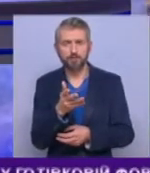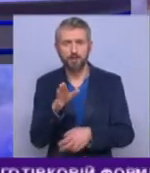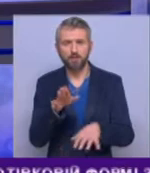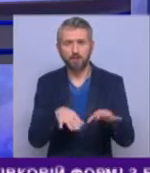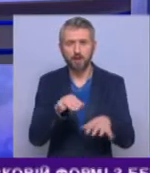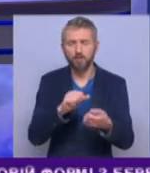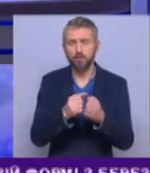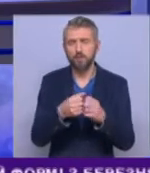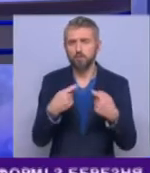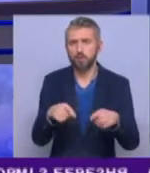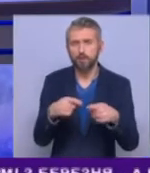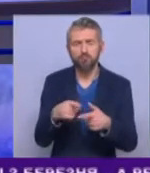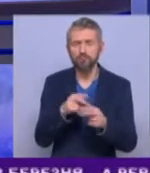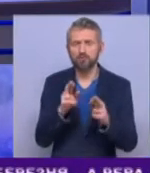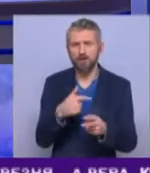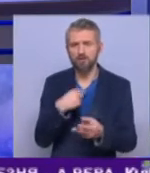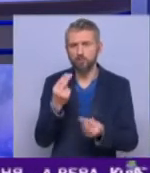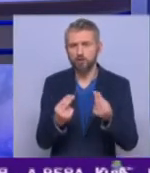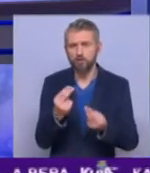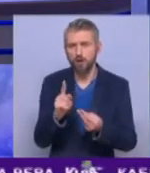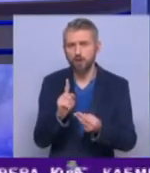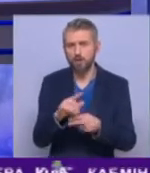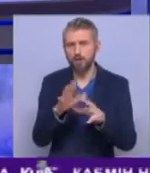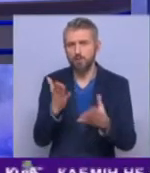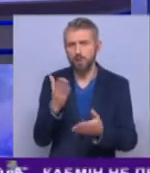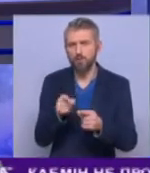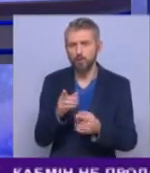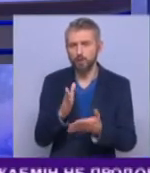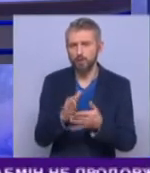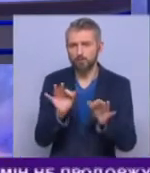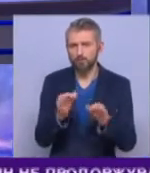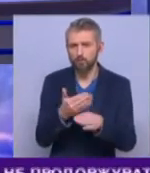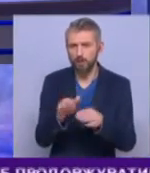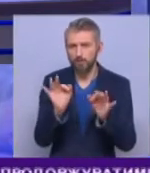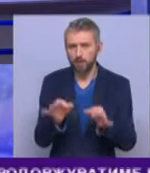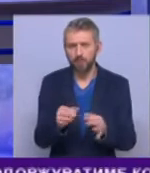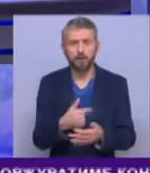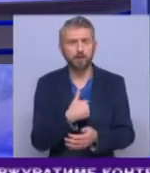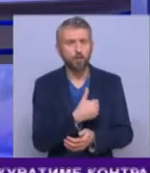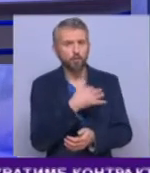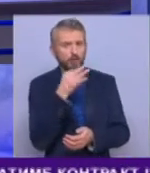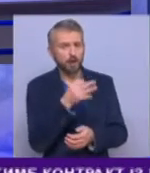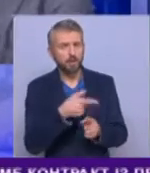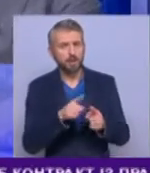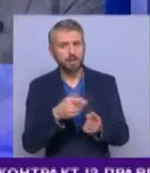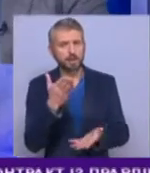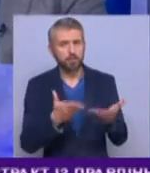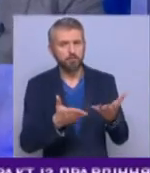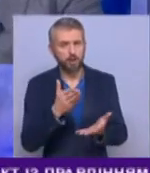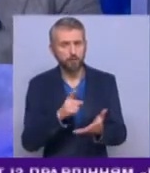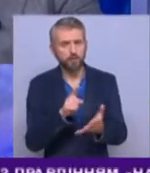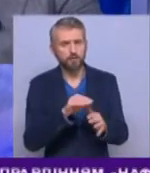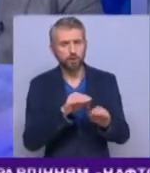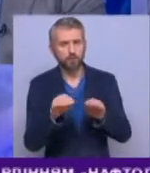каміння продаємо. Чи як? Це жартома, але, в принципі, напевно, тут є доля правди. Ні, я хочу сказати, це, напевно, безпосередньо з